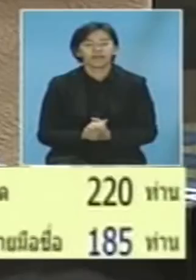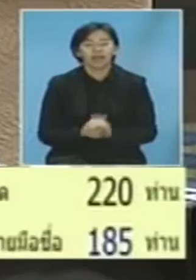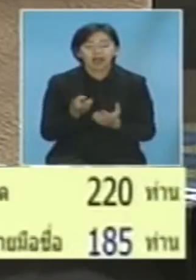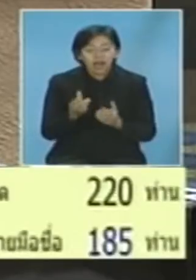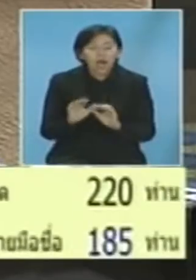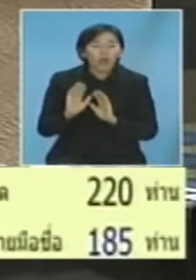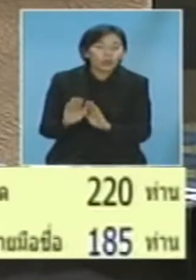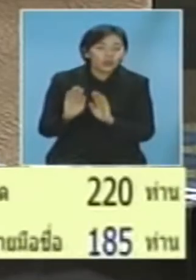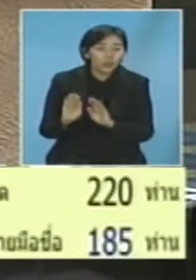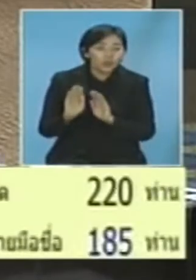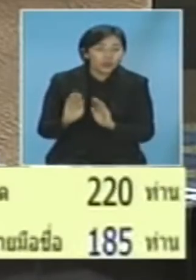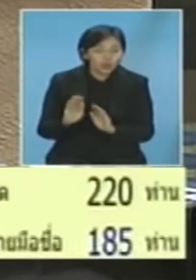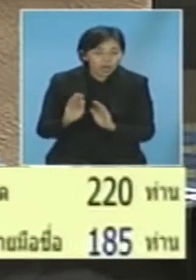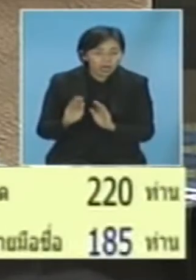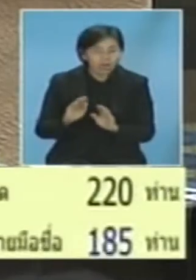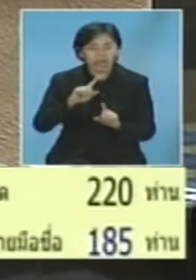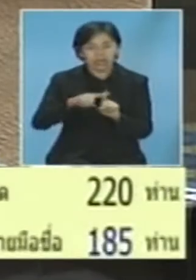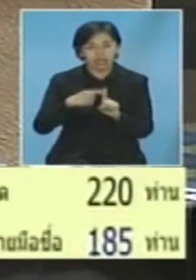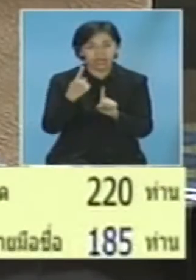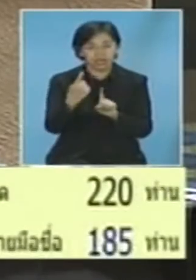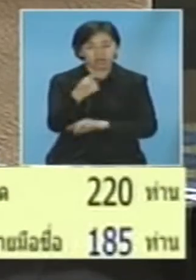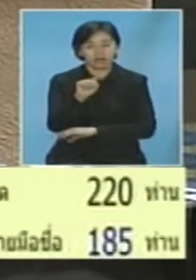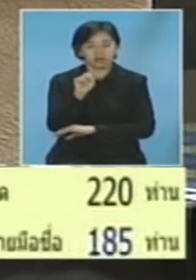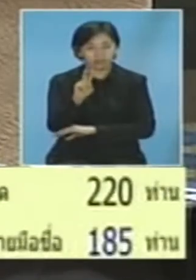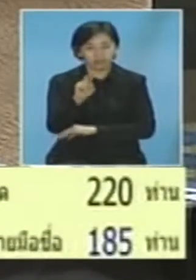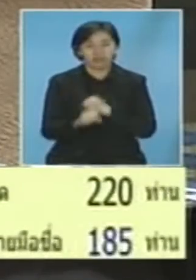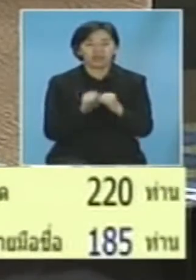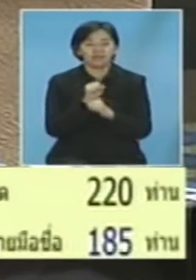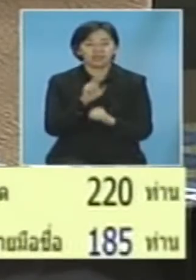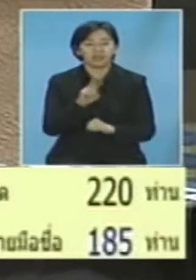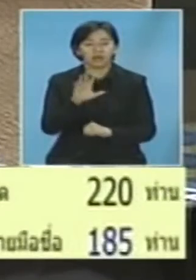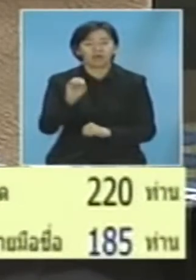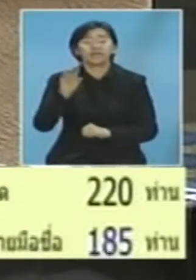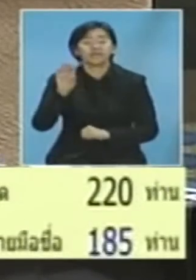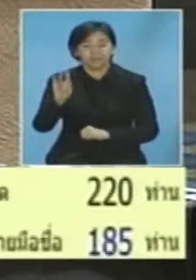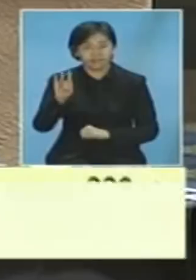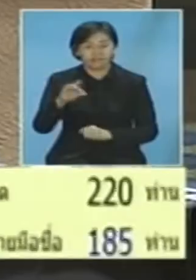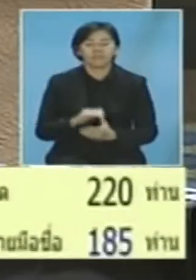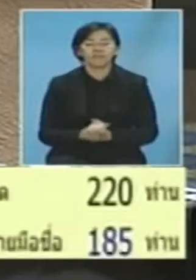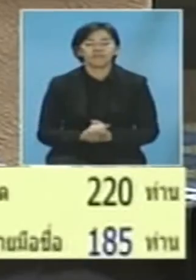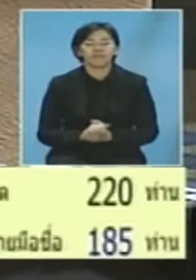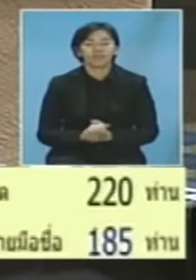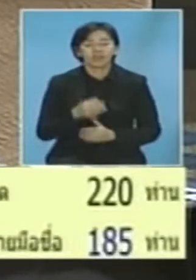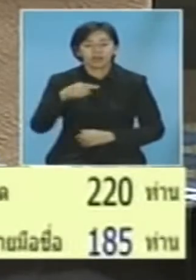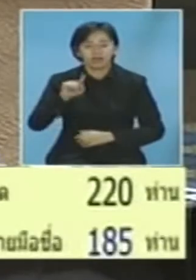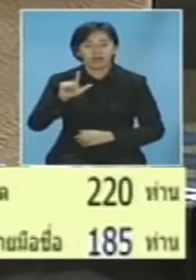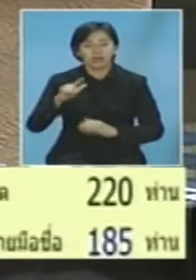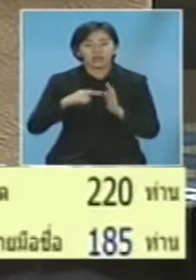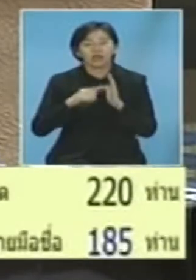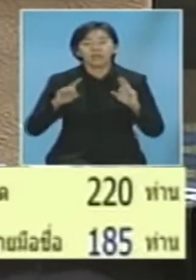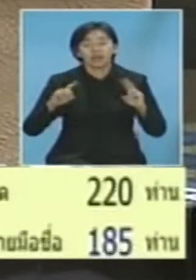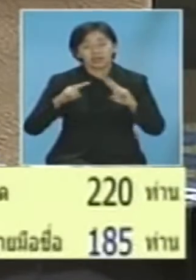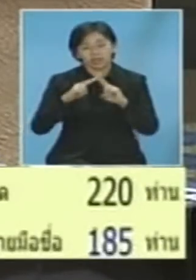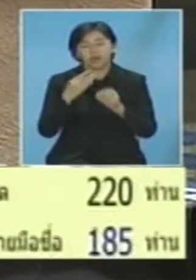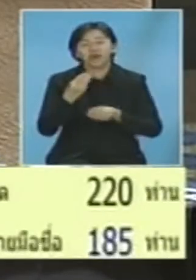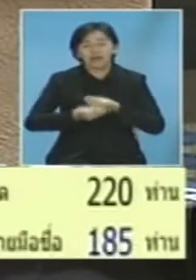ดเมื่อวันที่12มกราคม2558นี้เองท่านปลัดกระทรวงพาณิชย์ก็เดินท